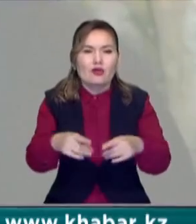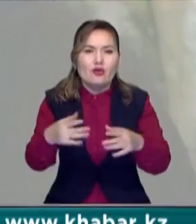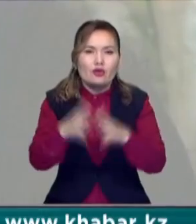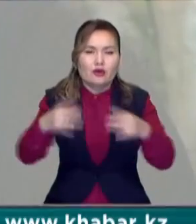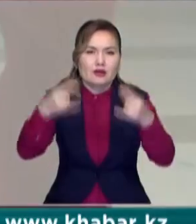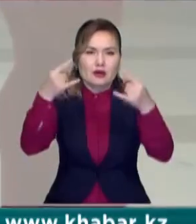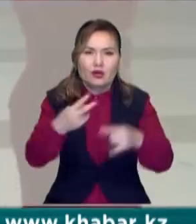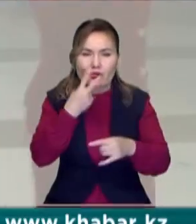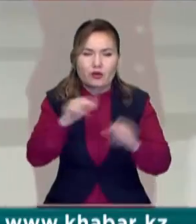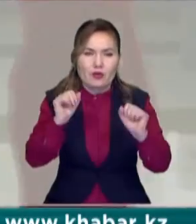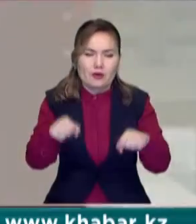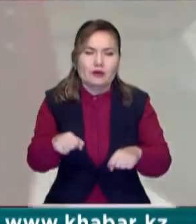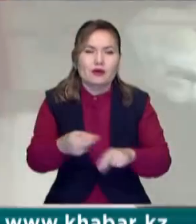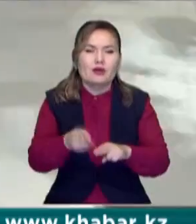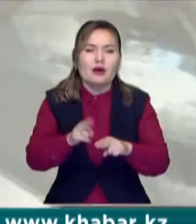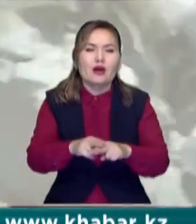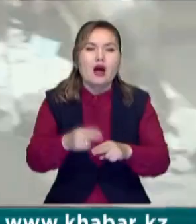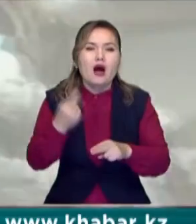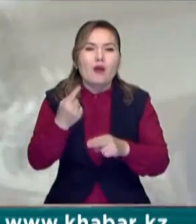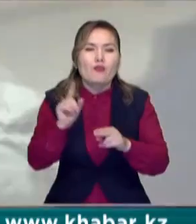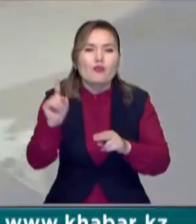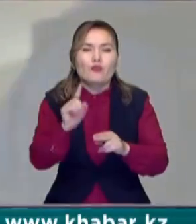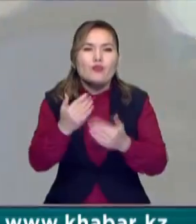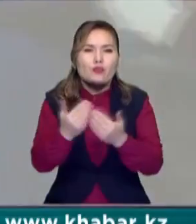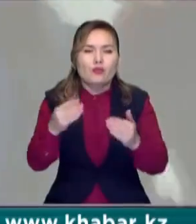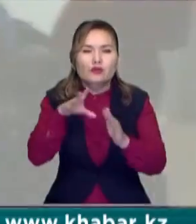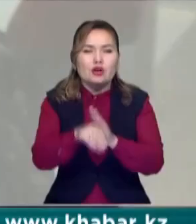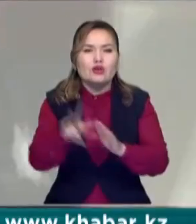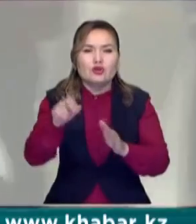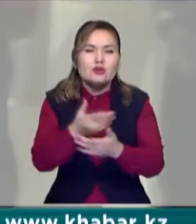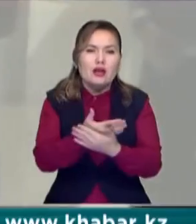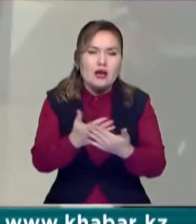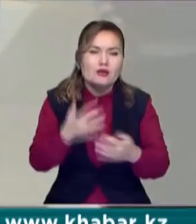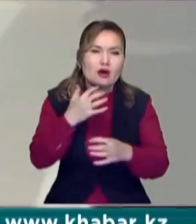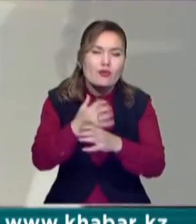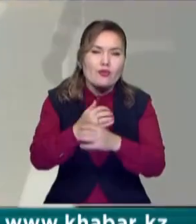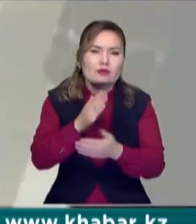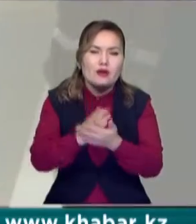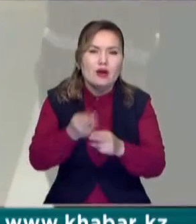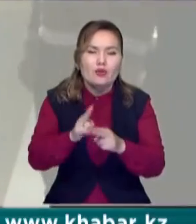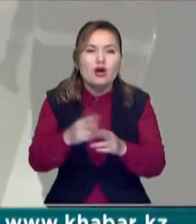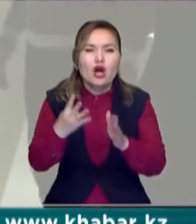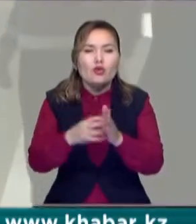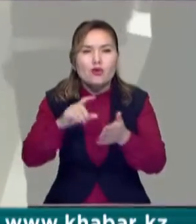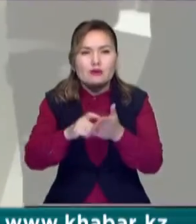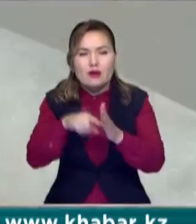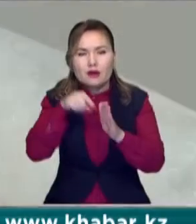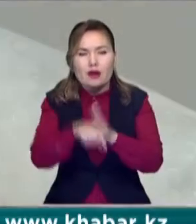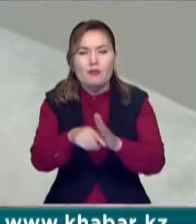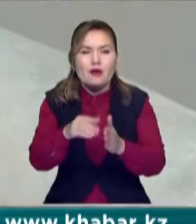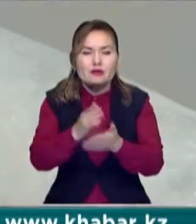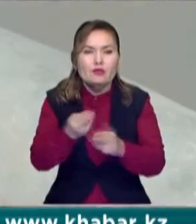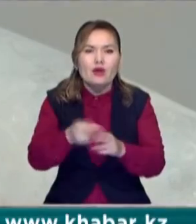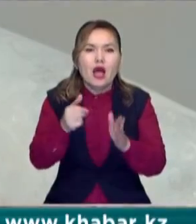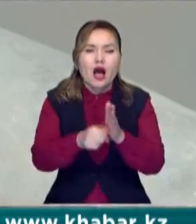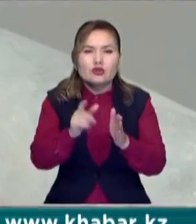деп ойлаймыз. Әзірге музей қорында 300-ге тарта жәдігер бар. 9 экспозициялық зал жұмыс істейді. Бір мезетте 600 адамға